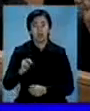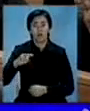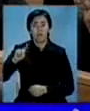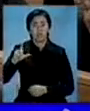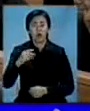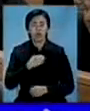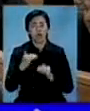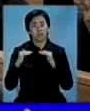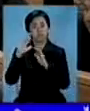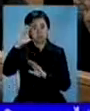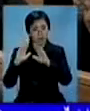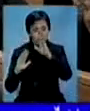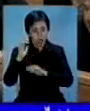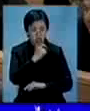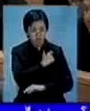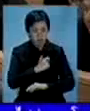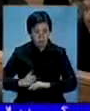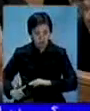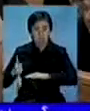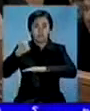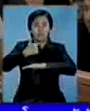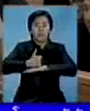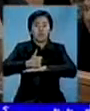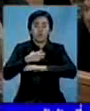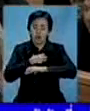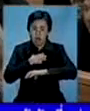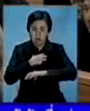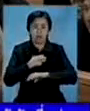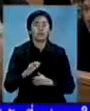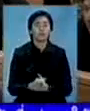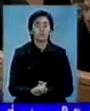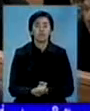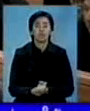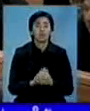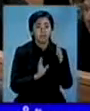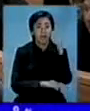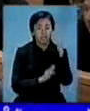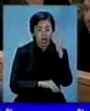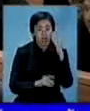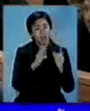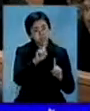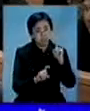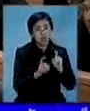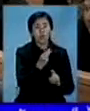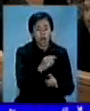ประชาธิปไตยอันมีพระมหากษัตริย์เป็นประมุขภาคใต้ฆ่ากันมาแล้วเท่า